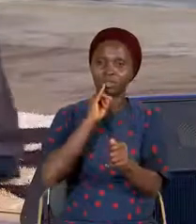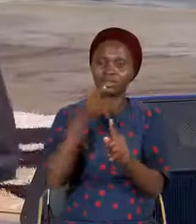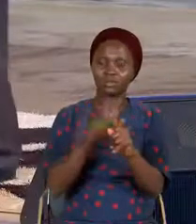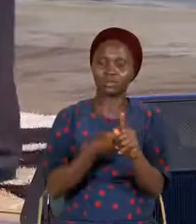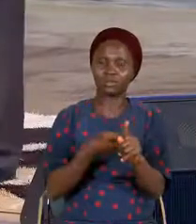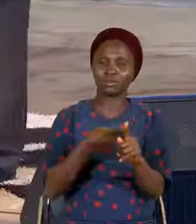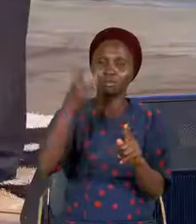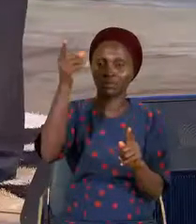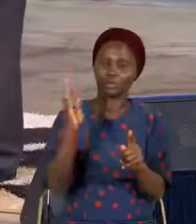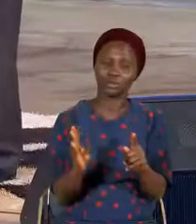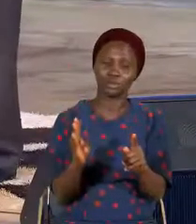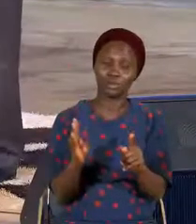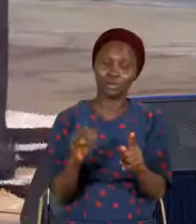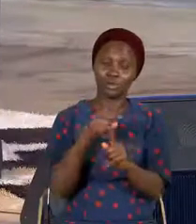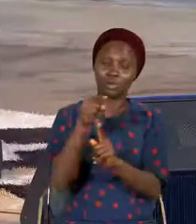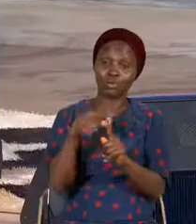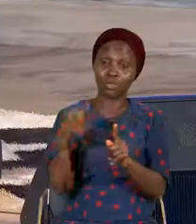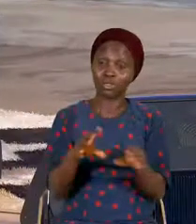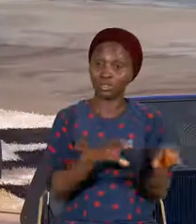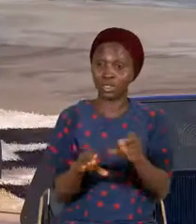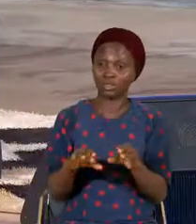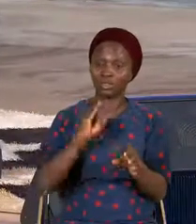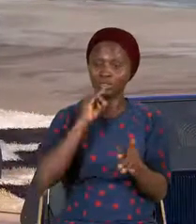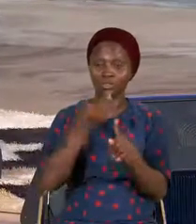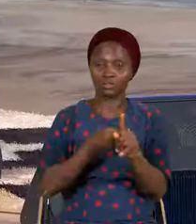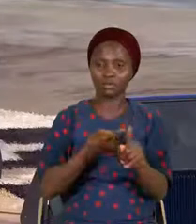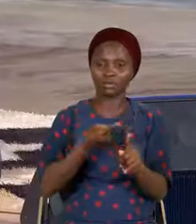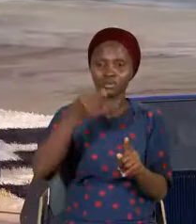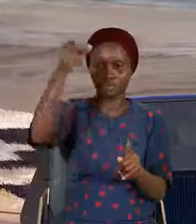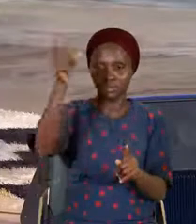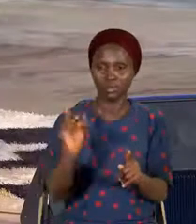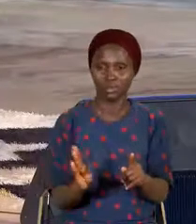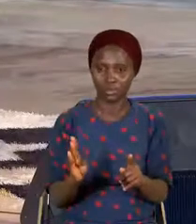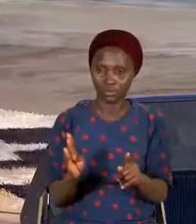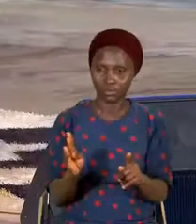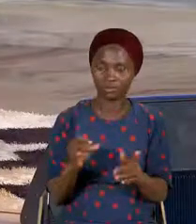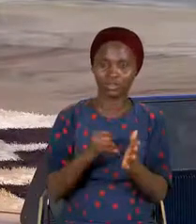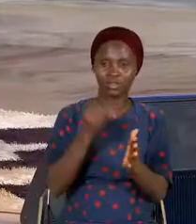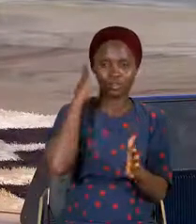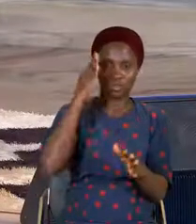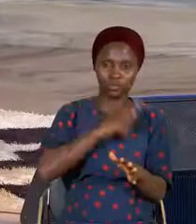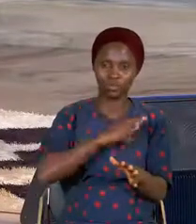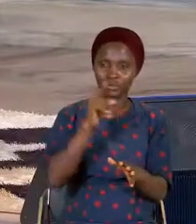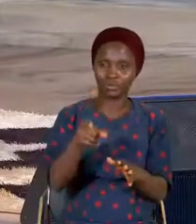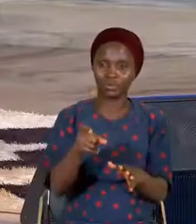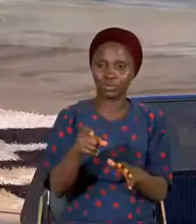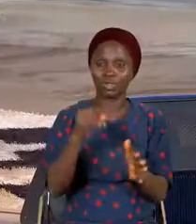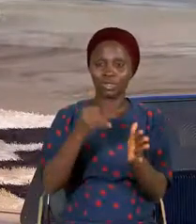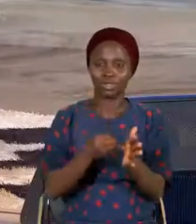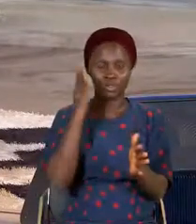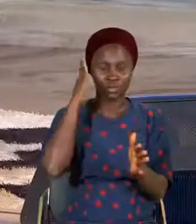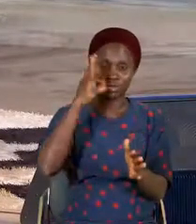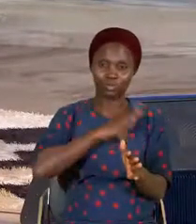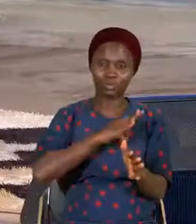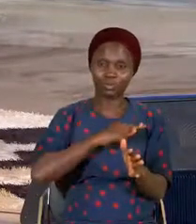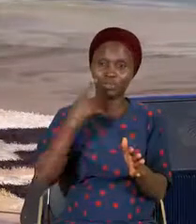Lorsque un don vient de Dieu, lorsqu'une action vient de Dieu, cette action, ce don va te profiter.